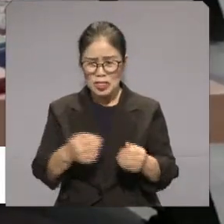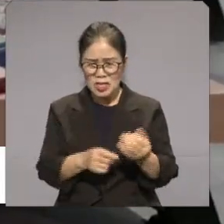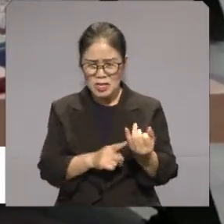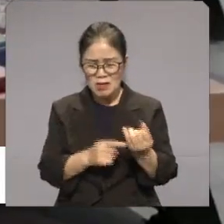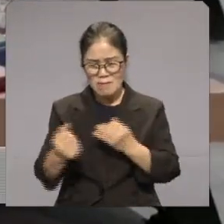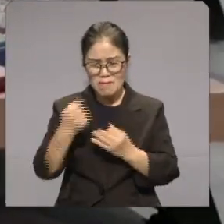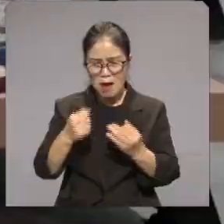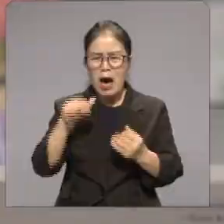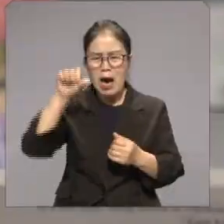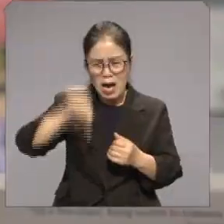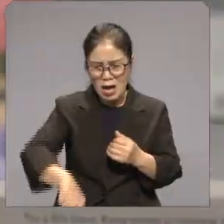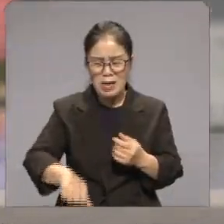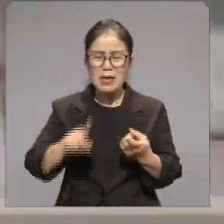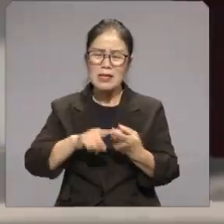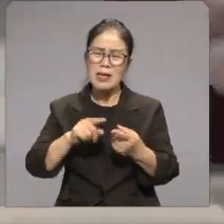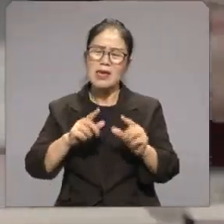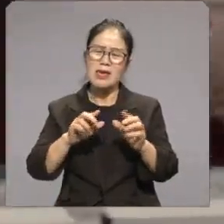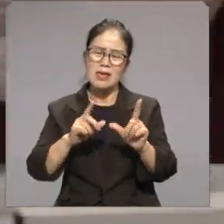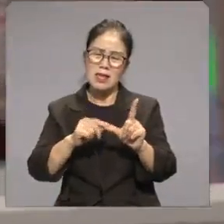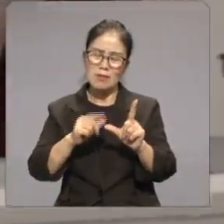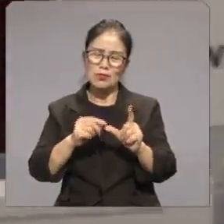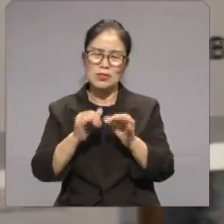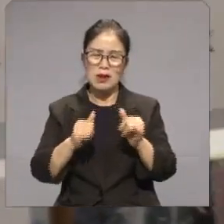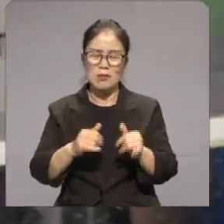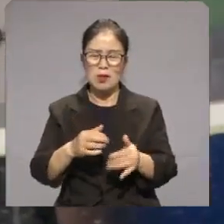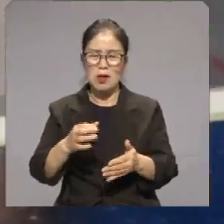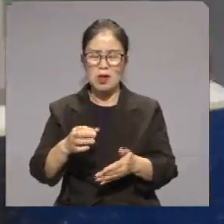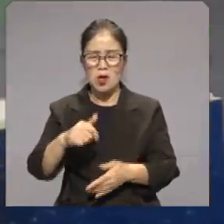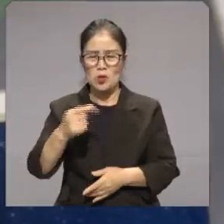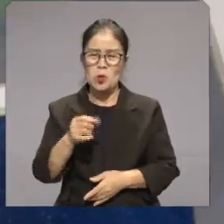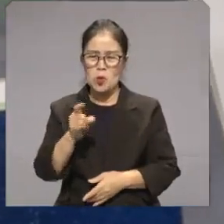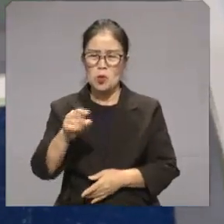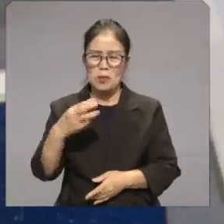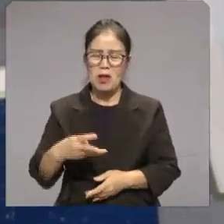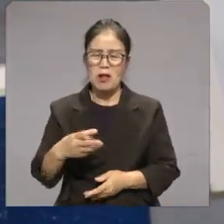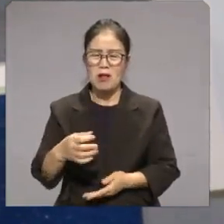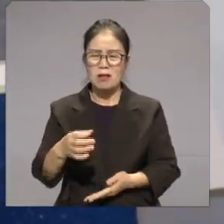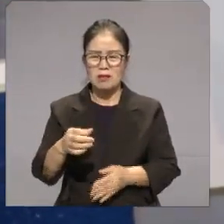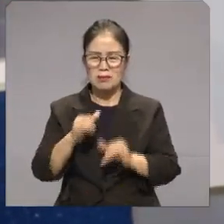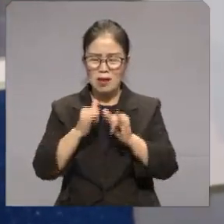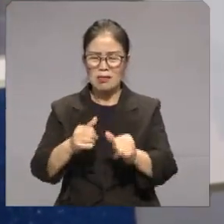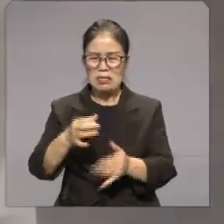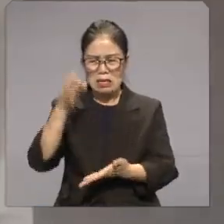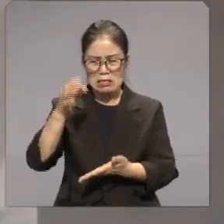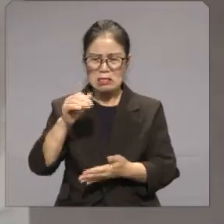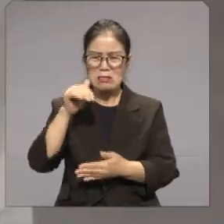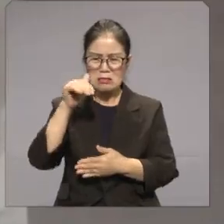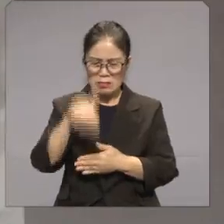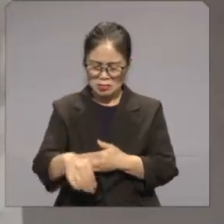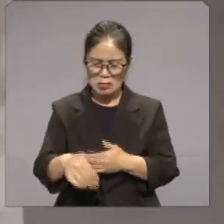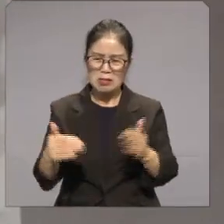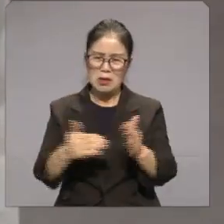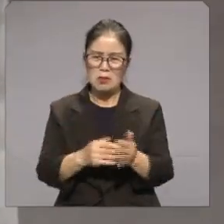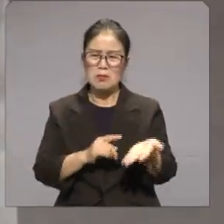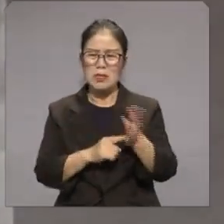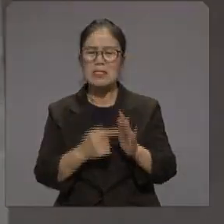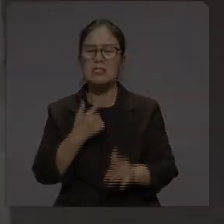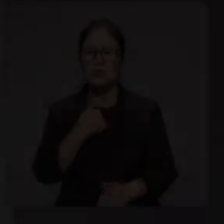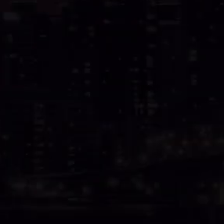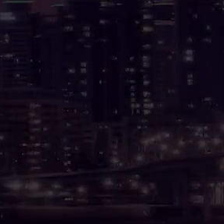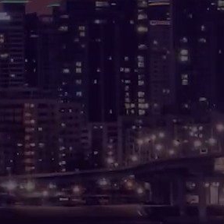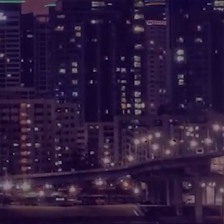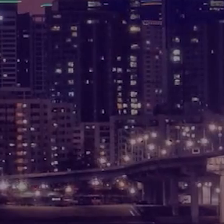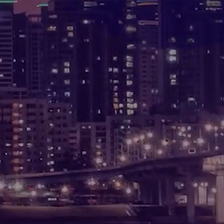탈락한 데 대해 일부 누리꾼들은 노벨상의 가치를 잃었다는 반응을 보이기도 했습니다. OBS 뉴스 이윤택입니다.